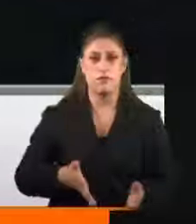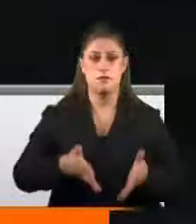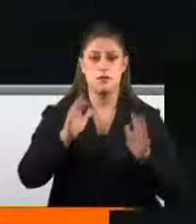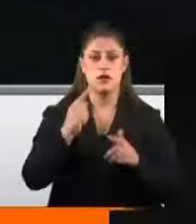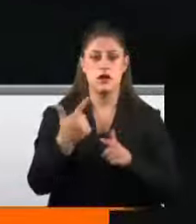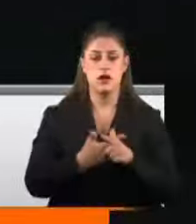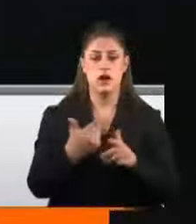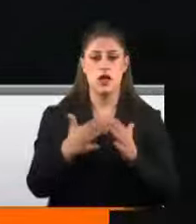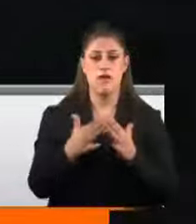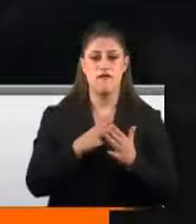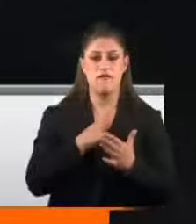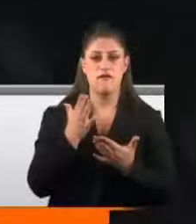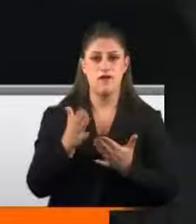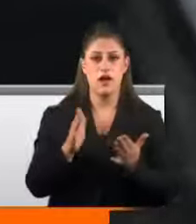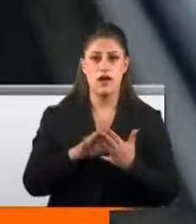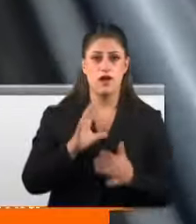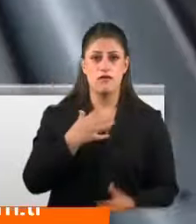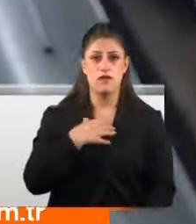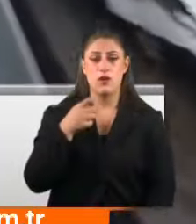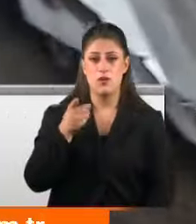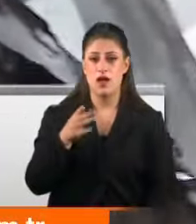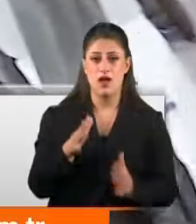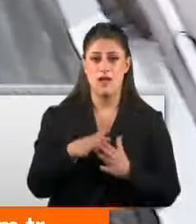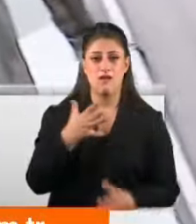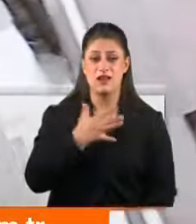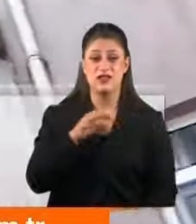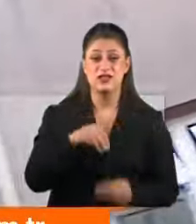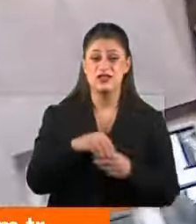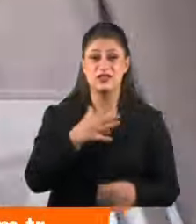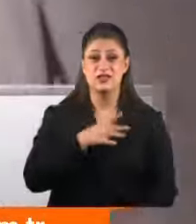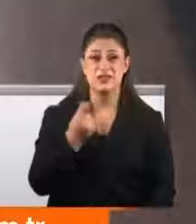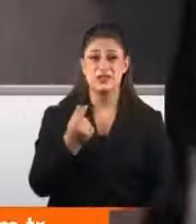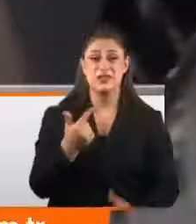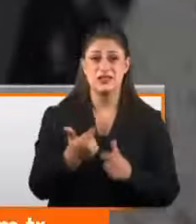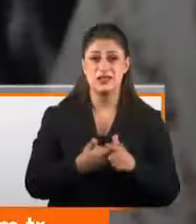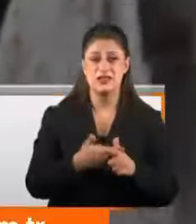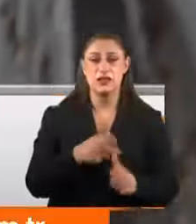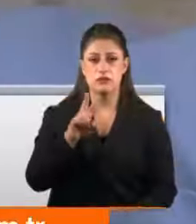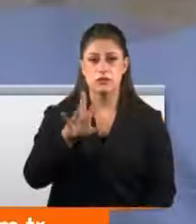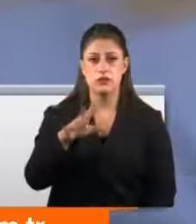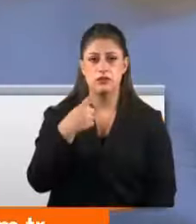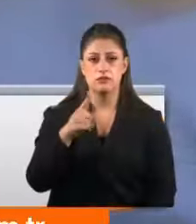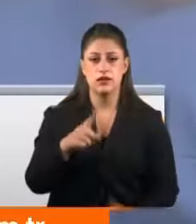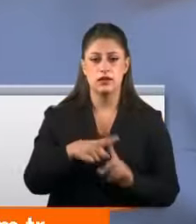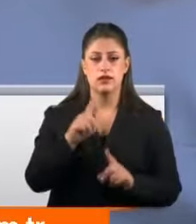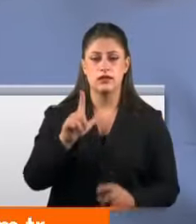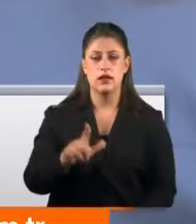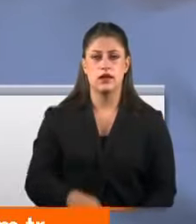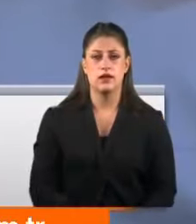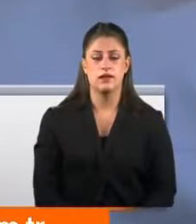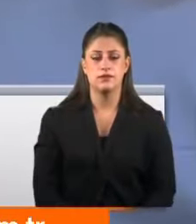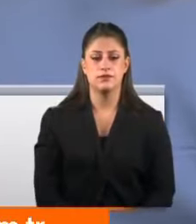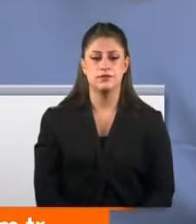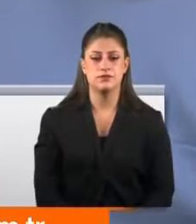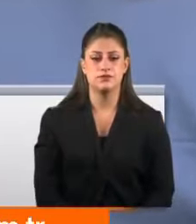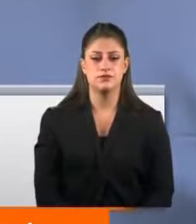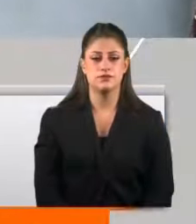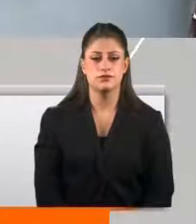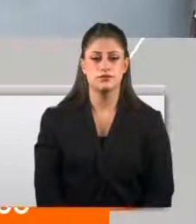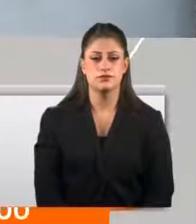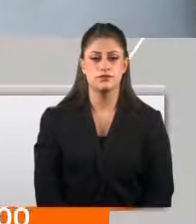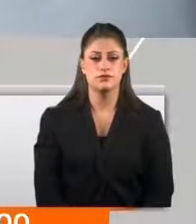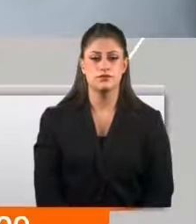kiralık daire var. Ev sahibinin o daire için istediği kira bedeli ise 25 bin lira. Değmez, hayır hiç değmez. Bence 7 bin bile